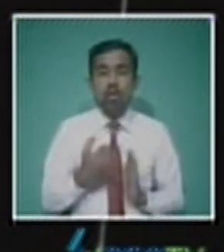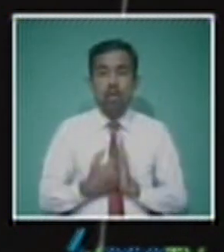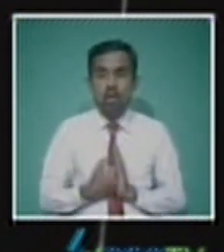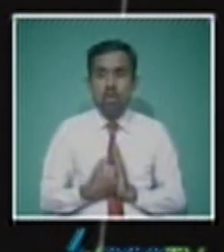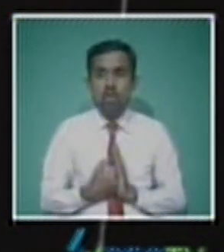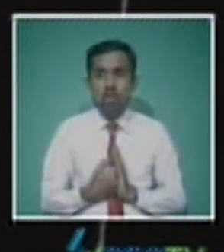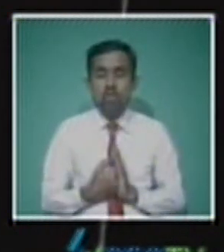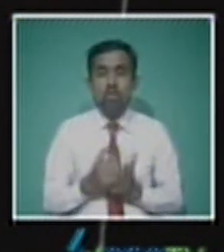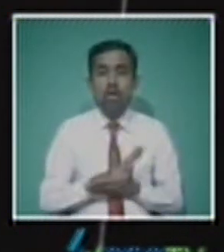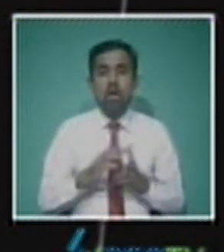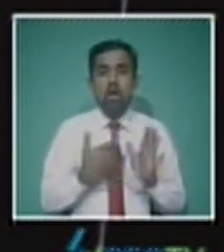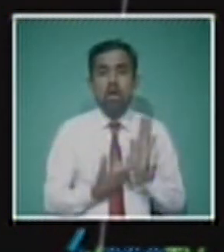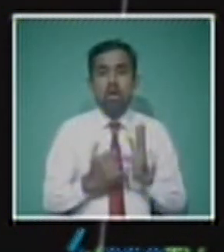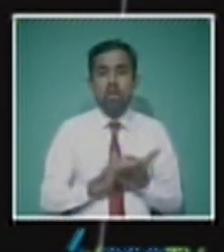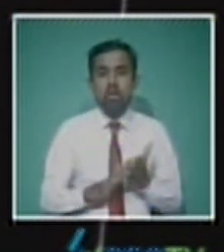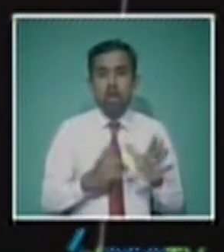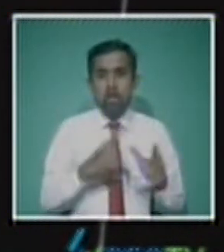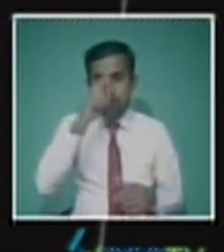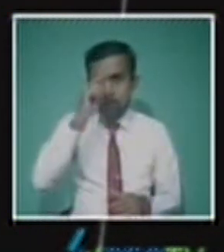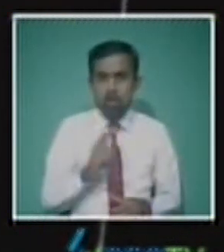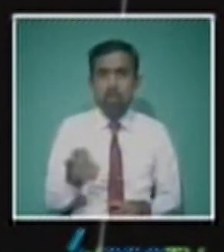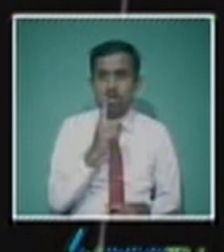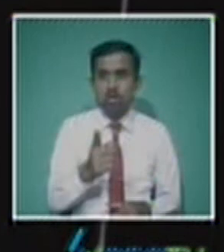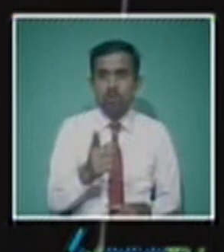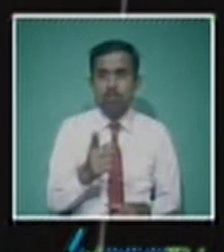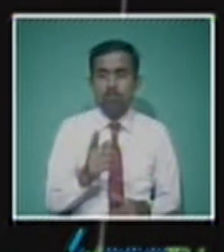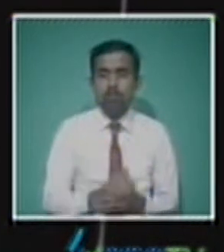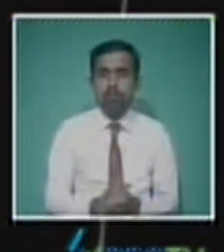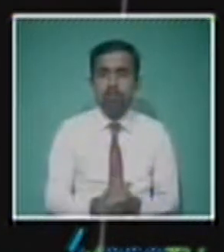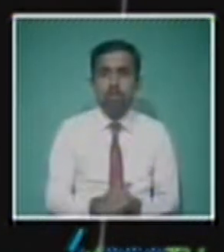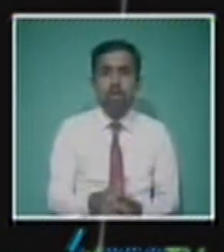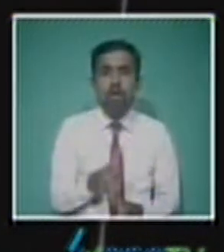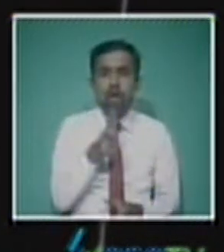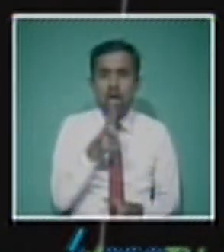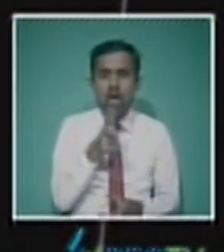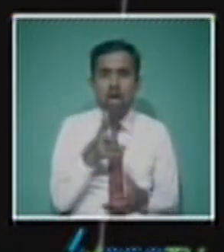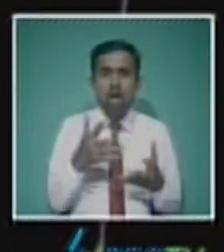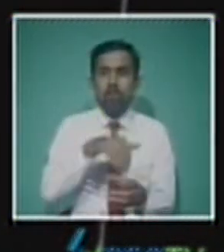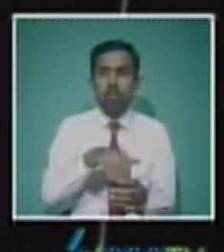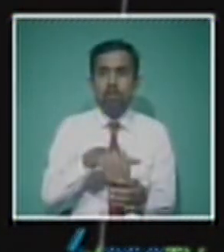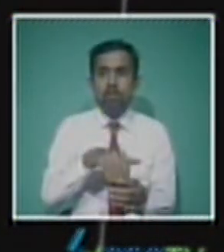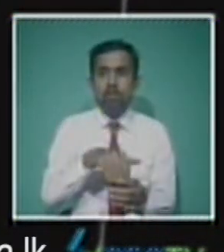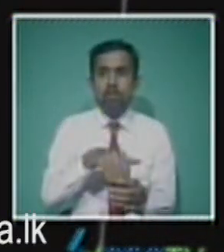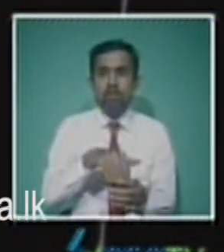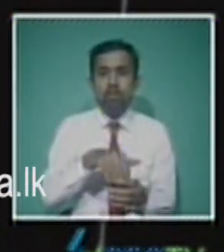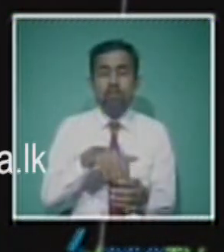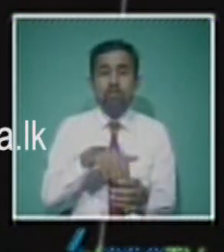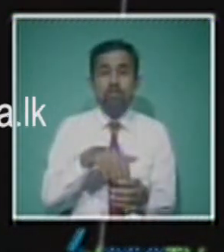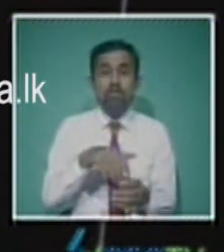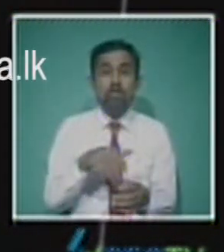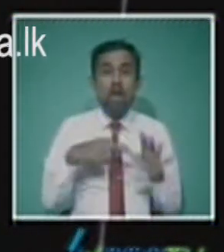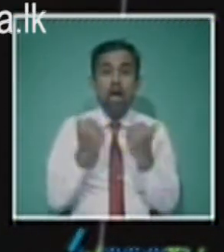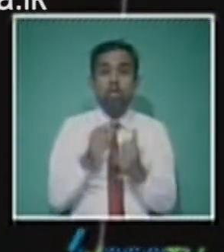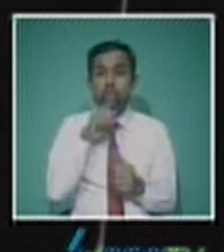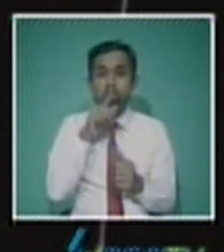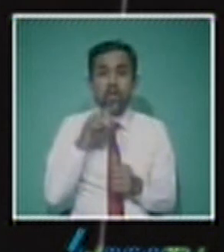හර්ෂ මන්ත්‍රීතුමා ඔබතුමා කියනවා මේ කපුටු කූඩුවට ගිහිල්ලා කොහා මේ බිත්තර දැම්ම